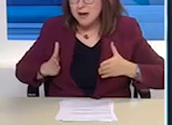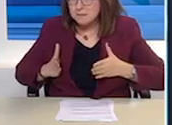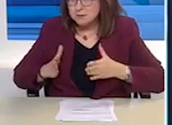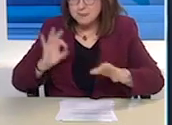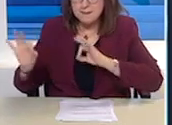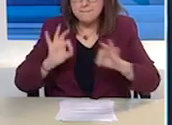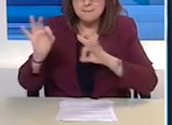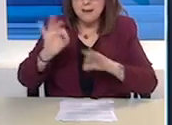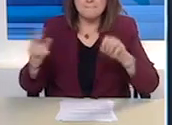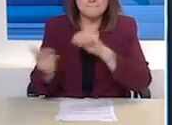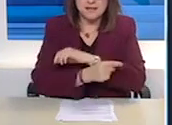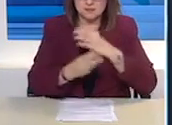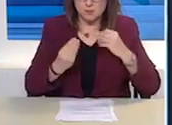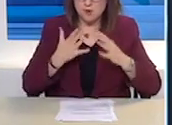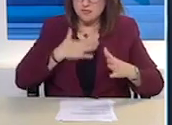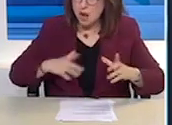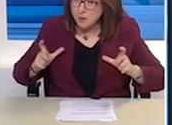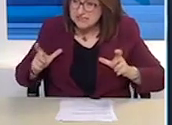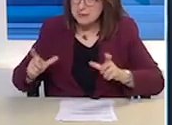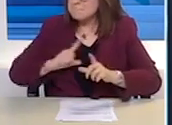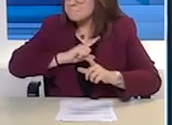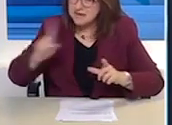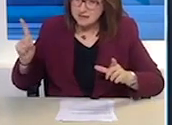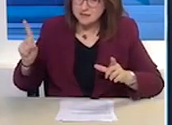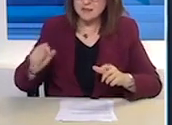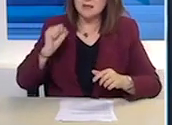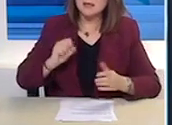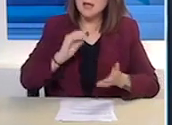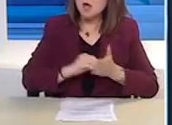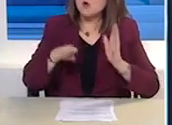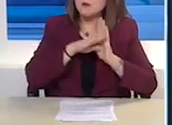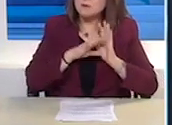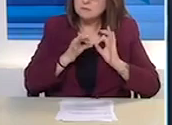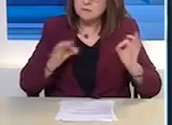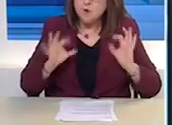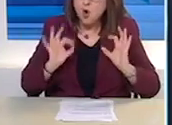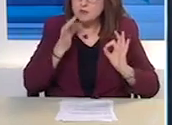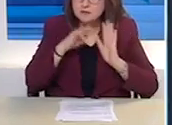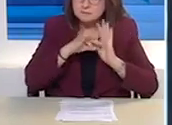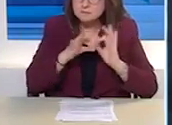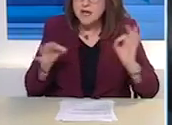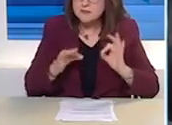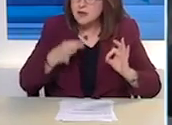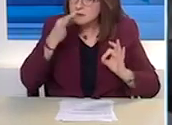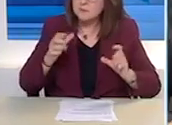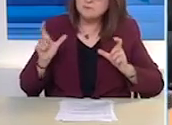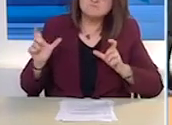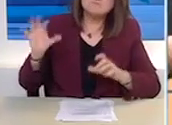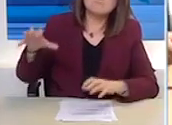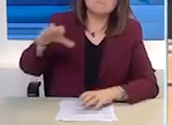η πλήρη στήριση του υγειονομικού φραγμού που έχουμε εφαρμόσει σε όσες δομές τον έχουμε εφαρμόσει. Σας ευχαριστώ.